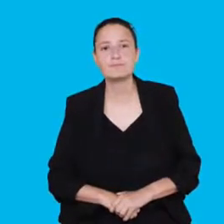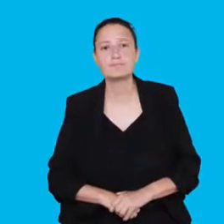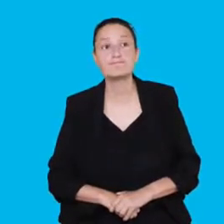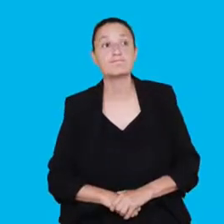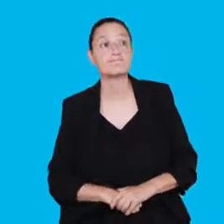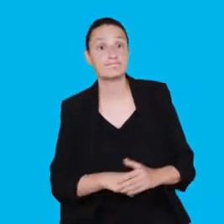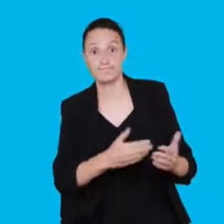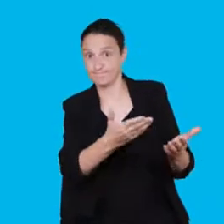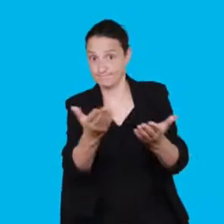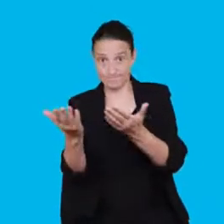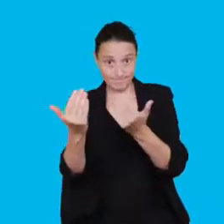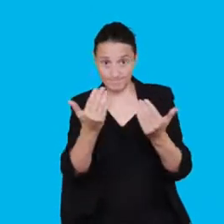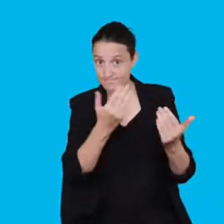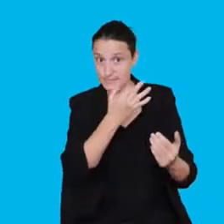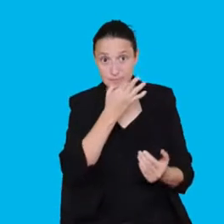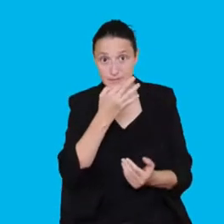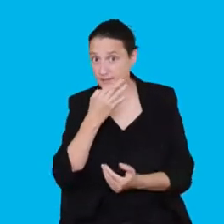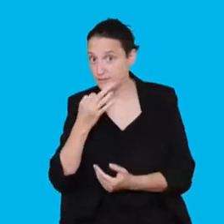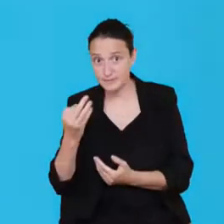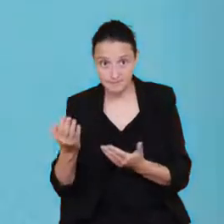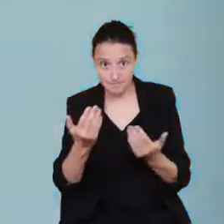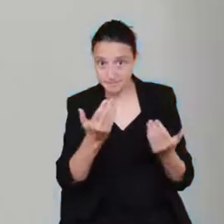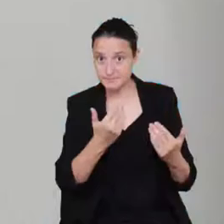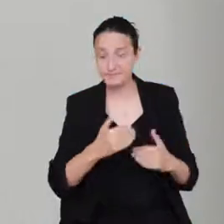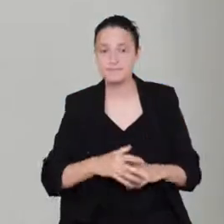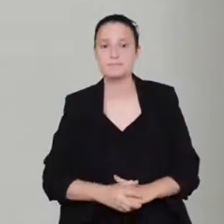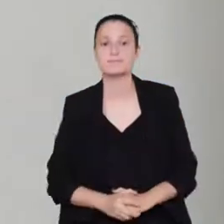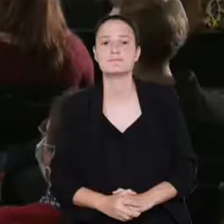Drodzy Państwo, jakieś pytania?